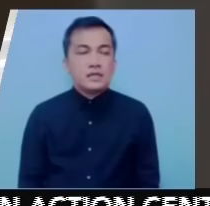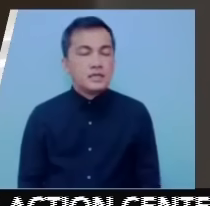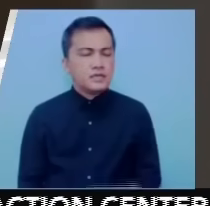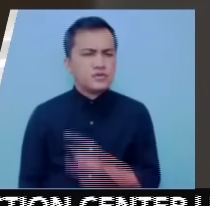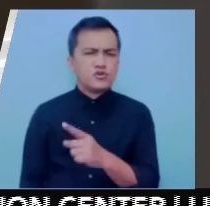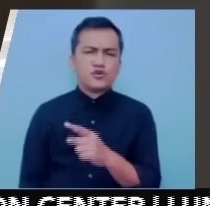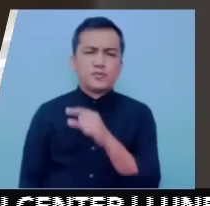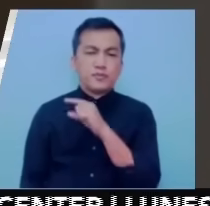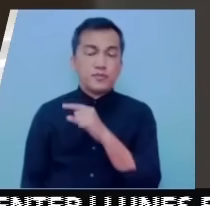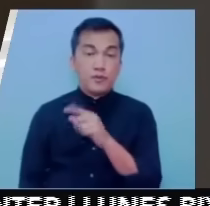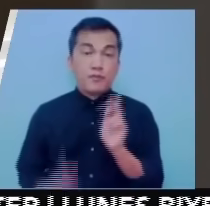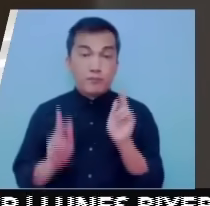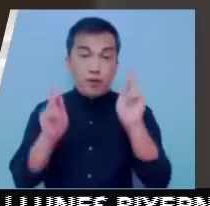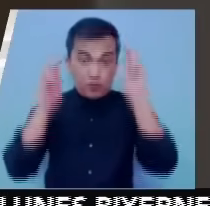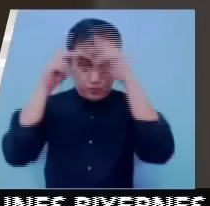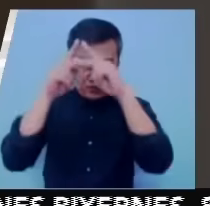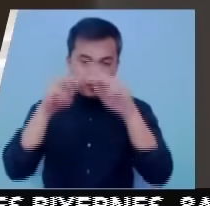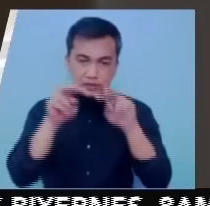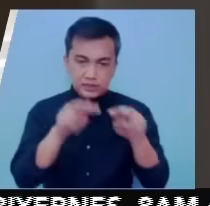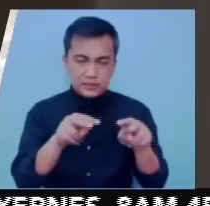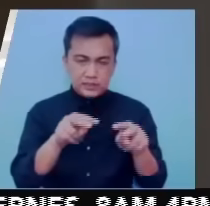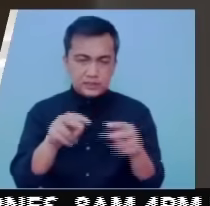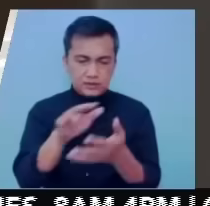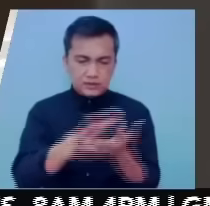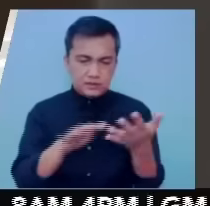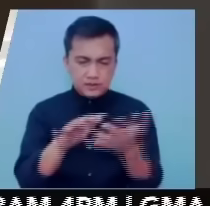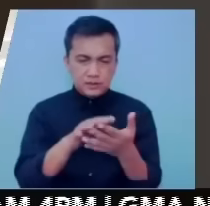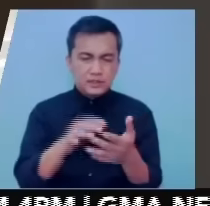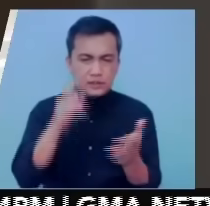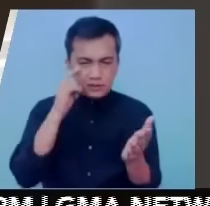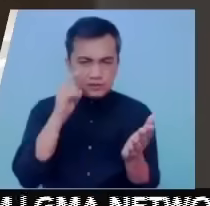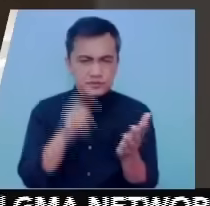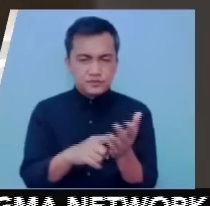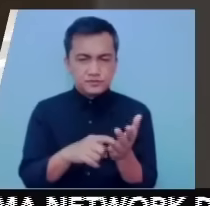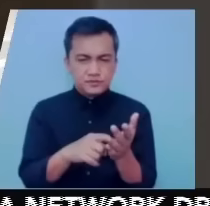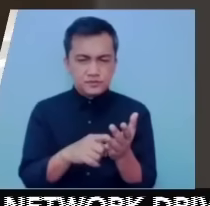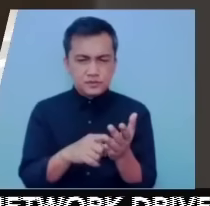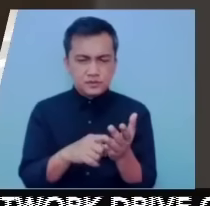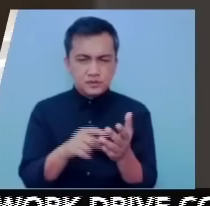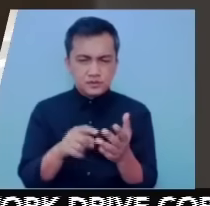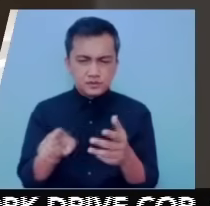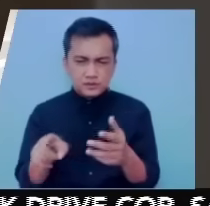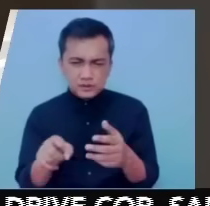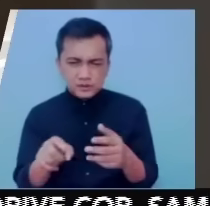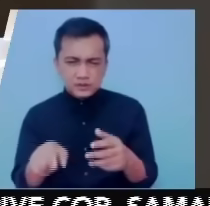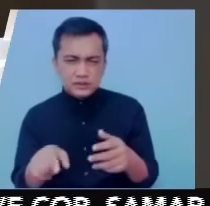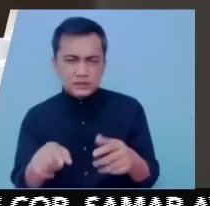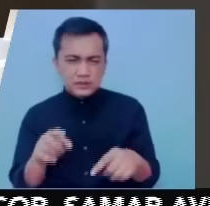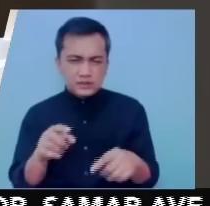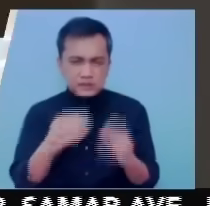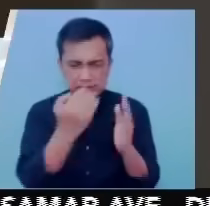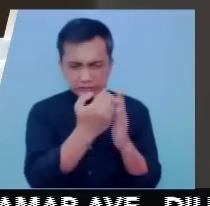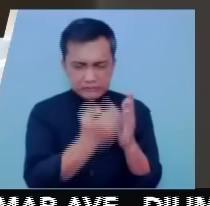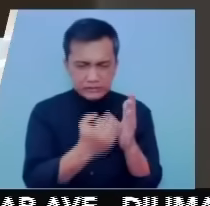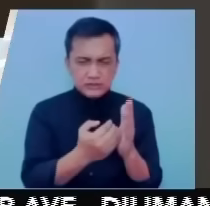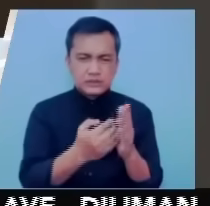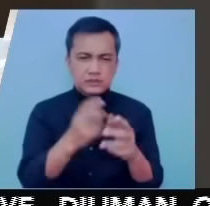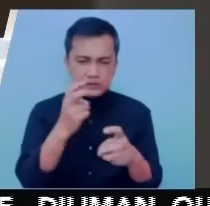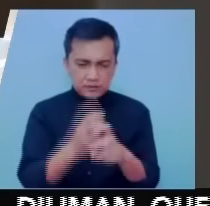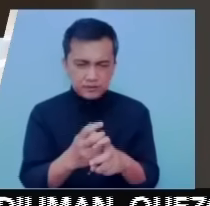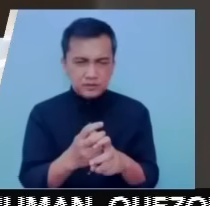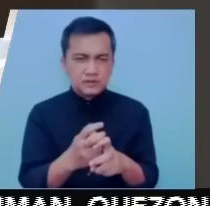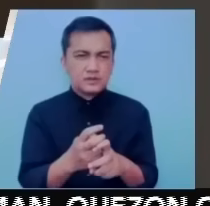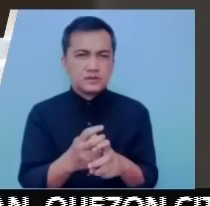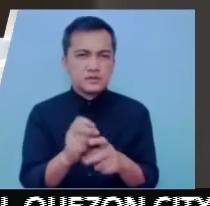the the complexity at nire-recycle and the difficulty of of the